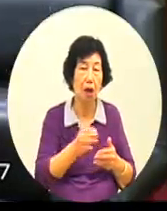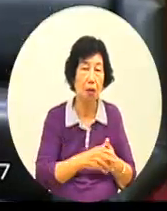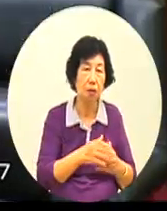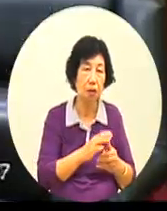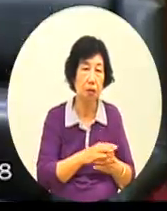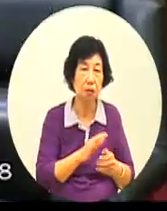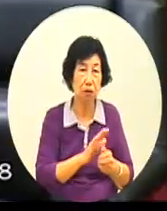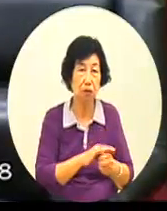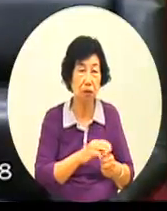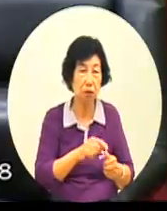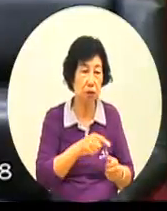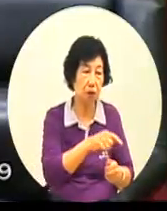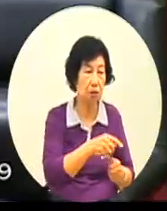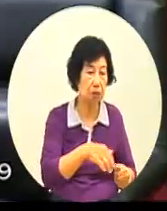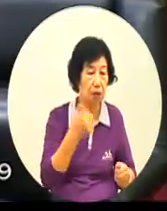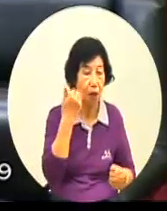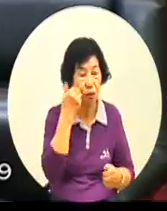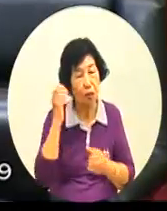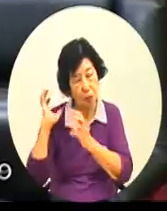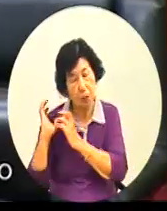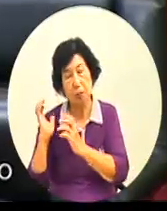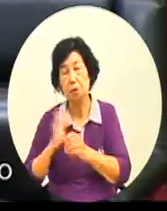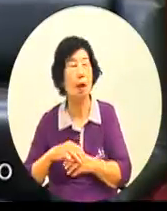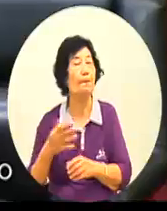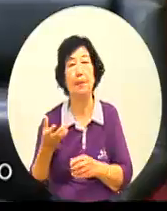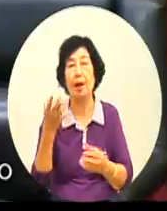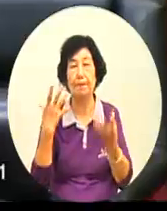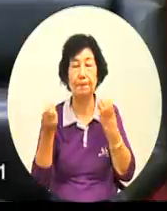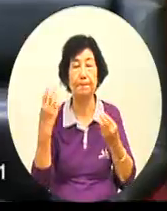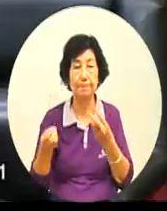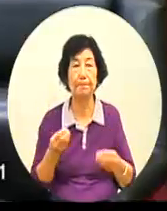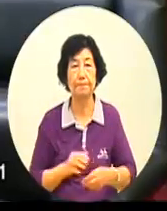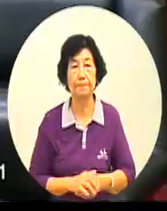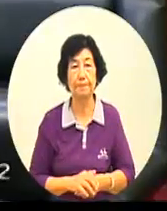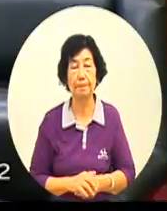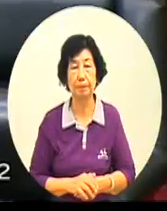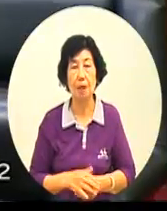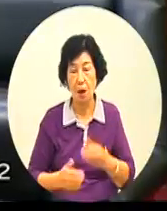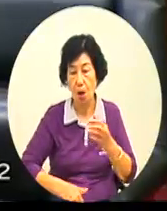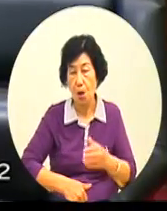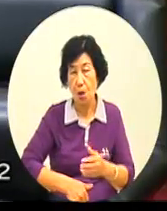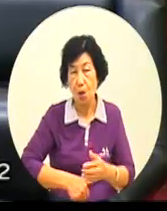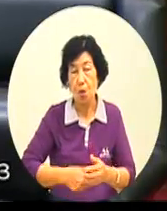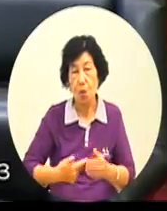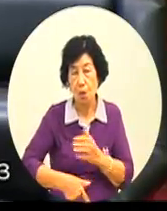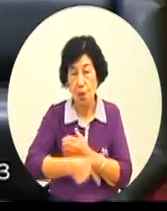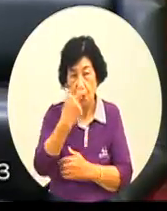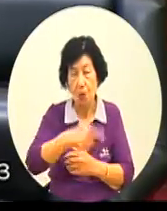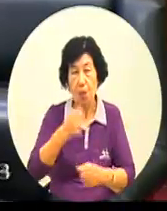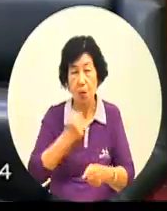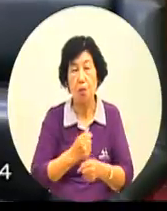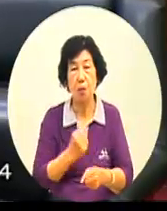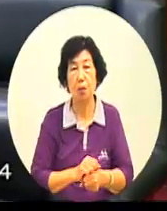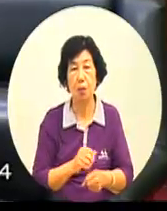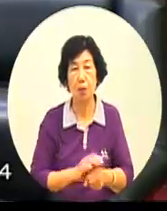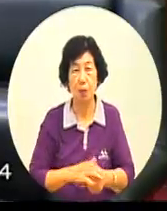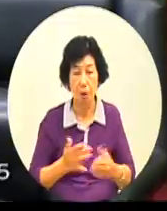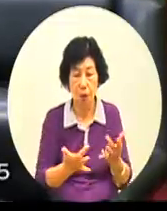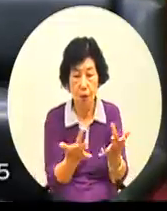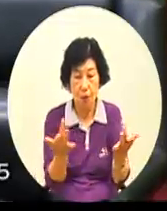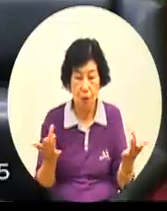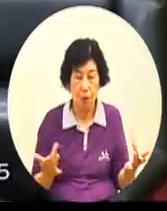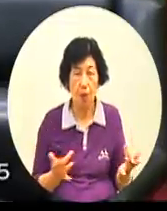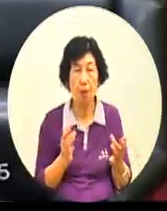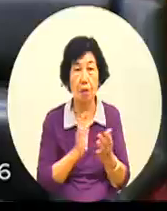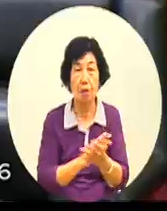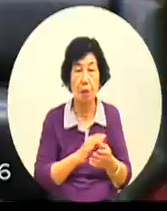政局谁要做的？乡公所谁要做？扛责任嘛，就做嘛，对不对？茂林的需求不多啦，要观